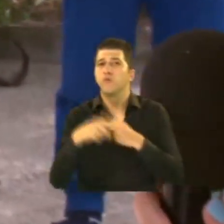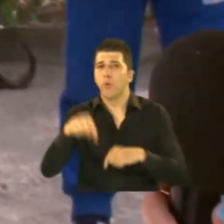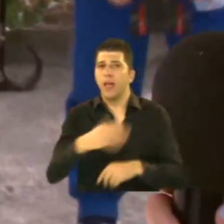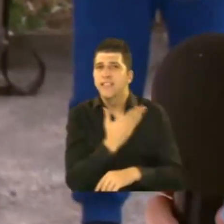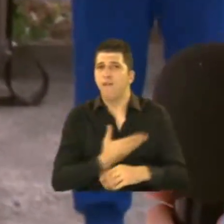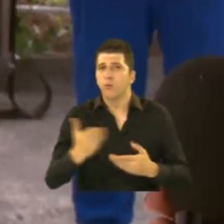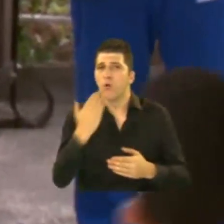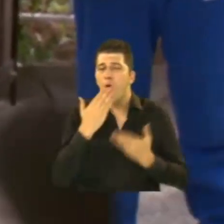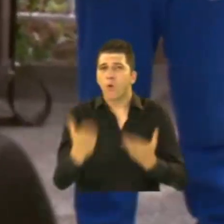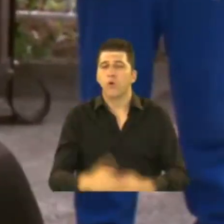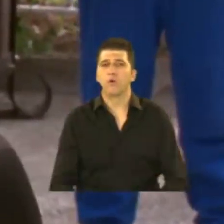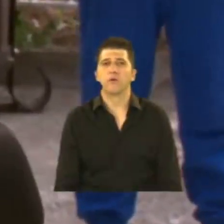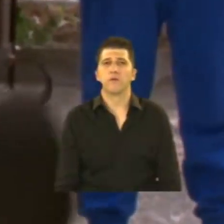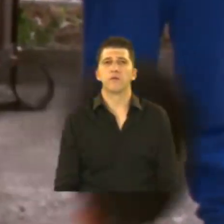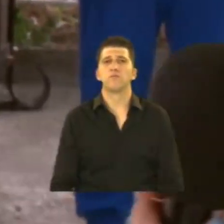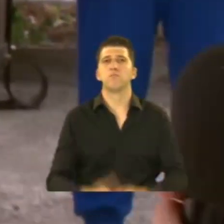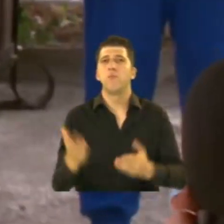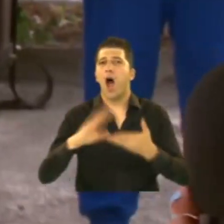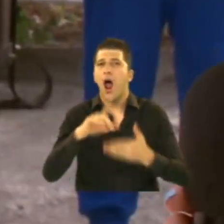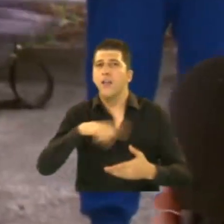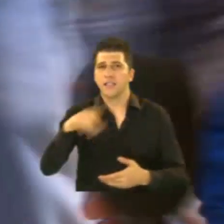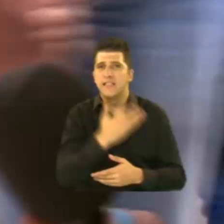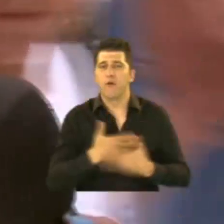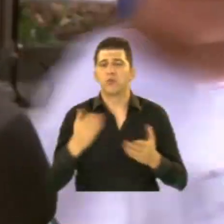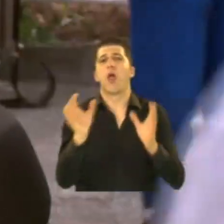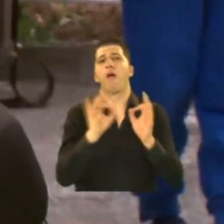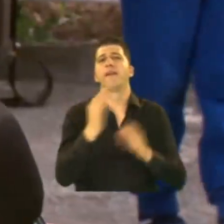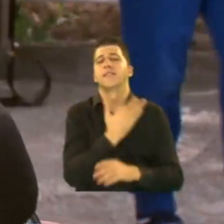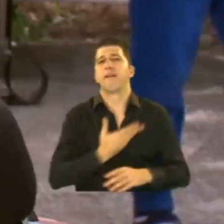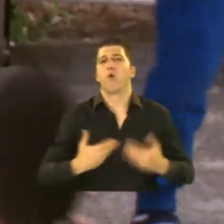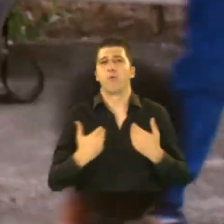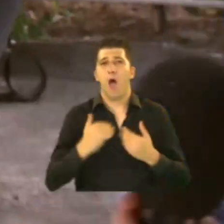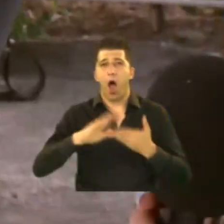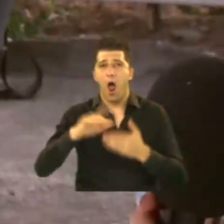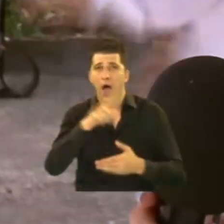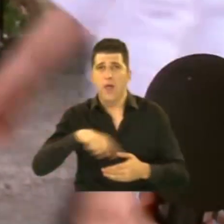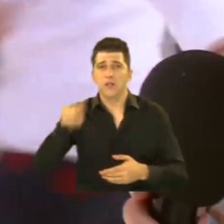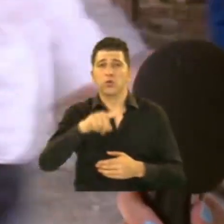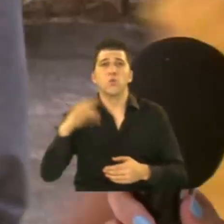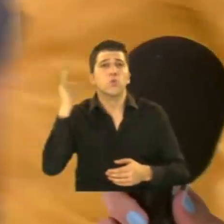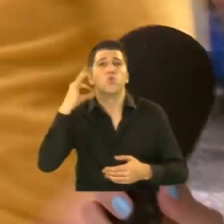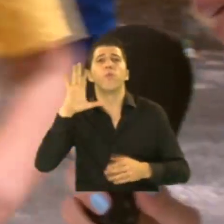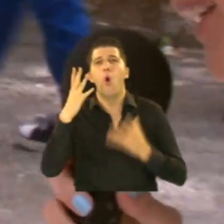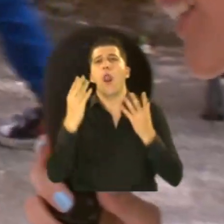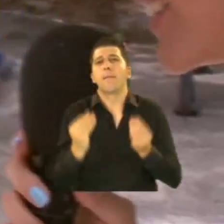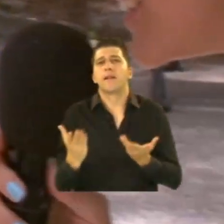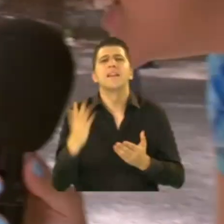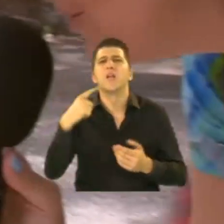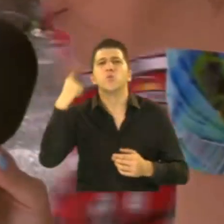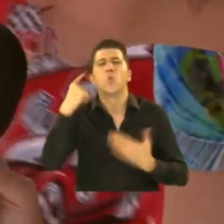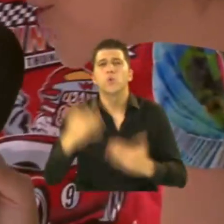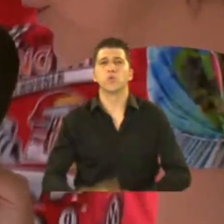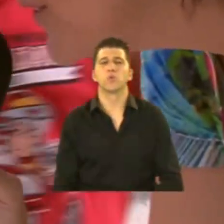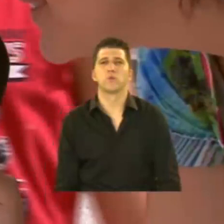burayı seviyor musun bu okulu? Arkadaşlarını seviyor musun? Evet. Arkadaşların duymuyor olabilir.